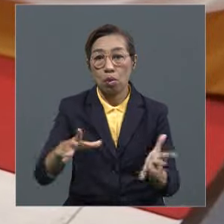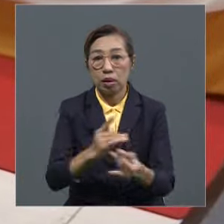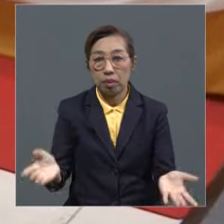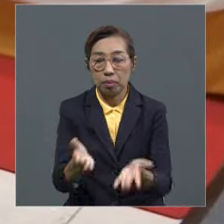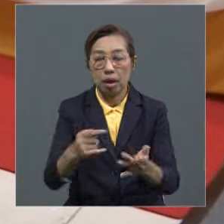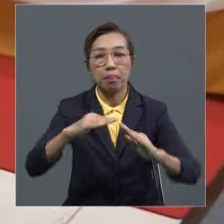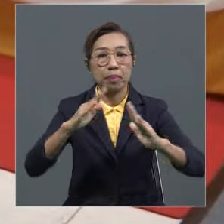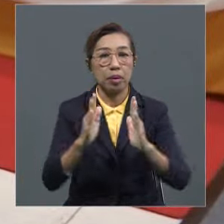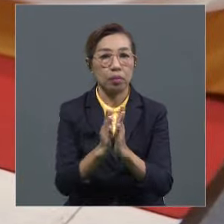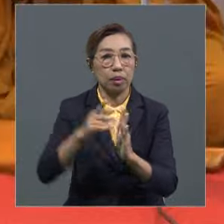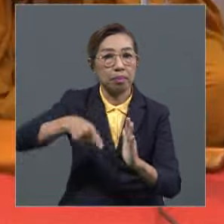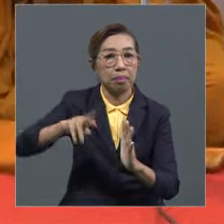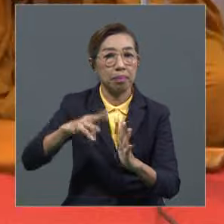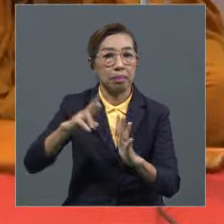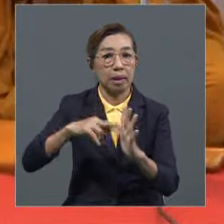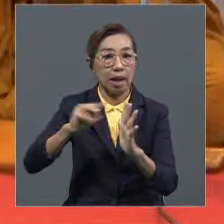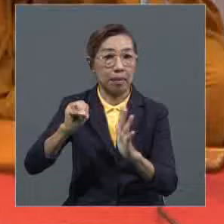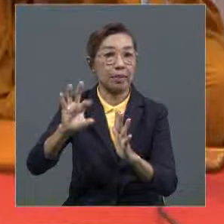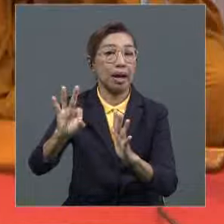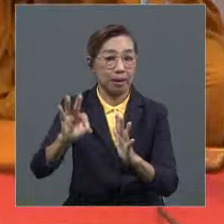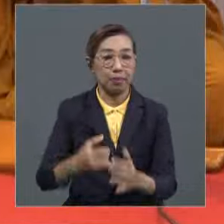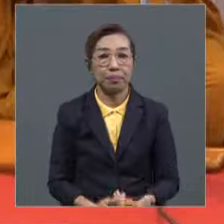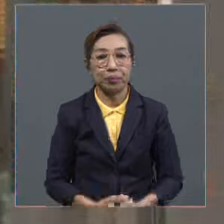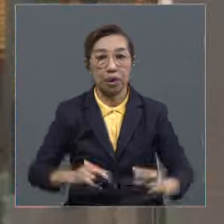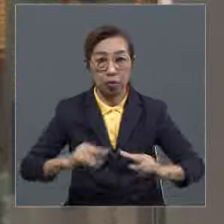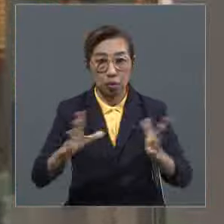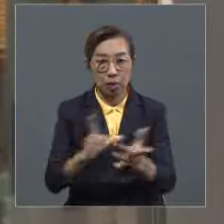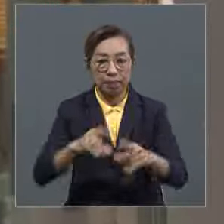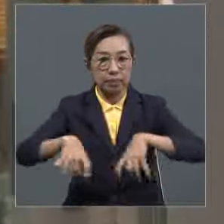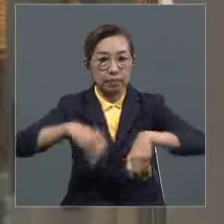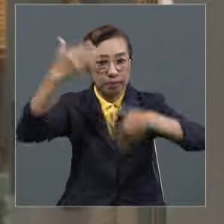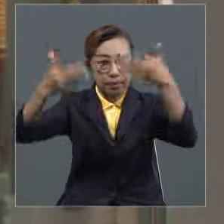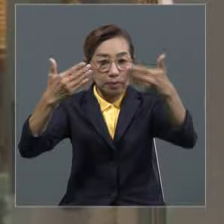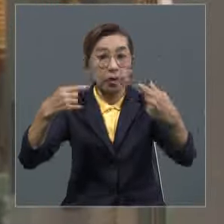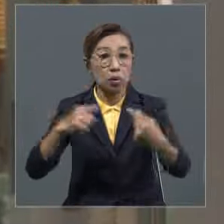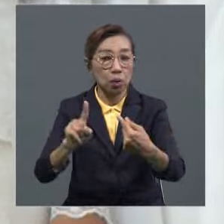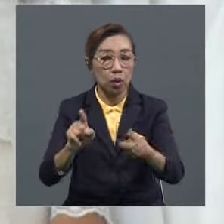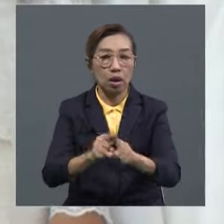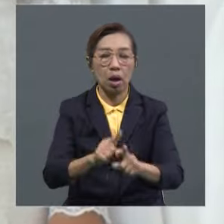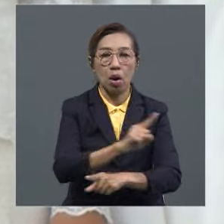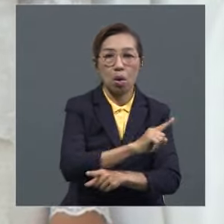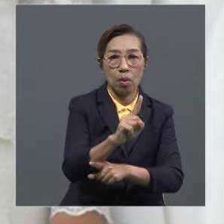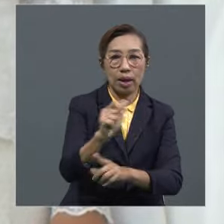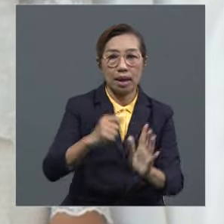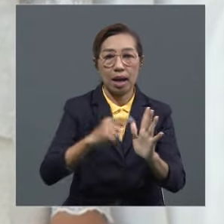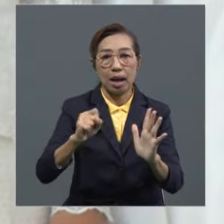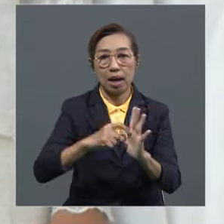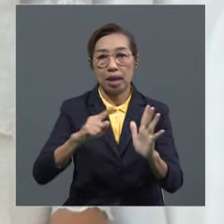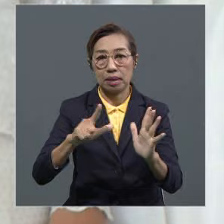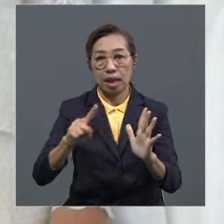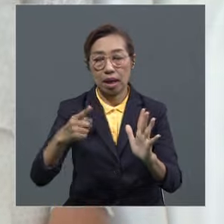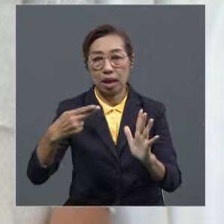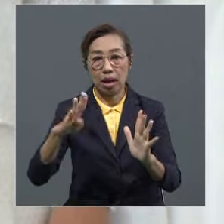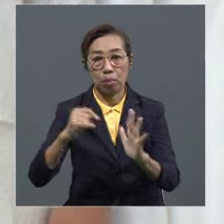วัดพระราม9กาญจนาภิเษกนอกจากนี้ค่ะกระทรวงวัฒนธรรมจะจัดกิจกรรมเนื่องในห่วงวันอาสาฬหบูชาและเข้าพรรษ